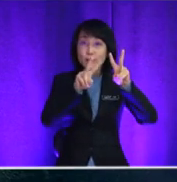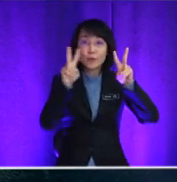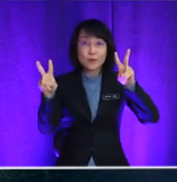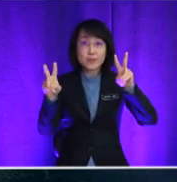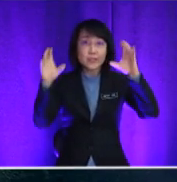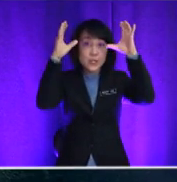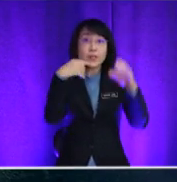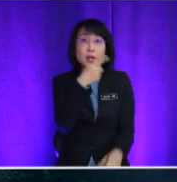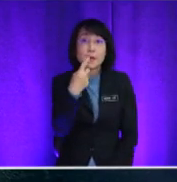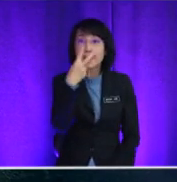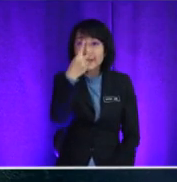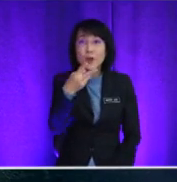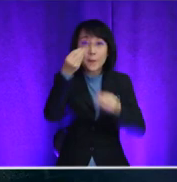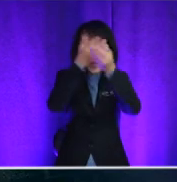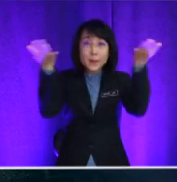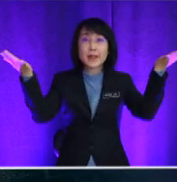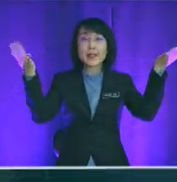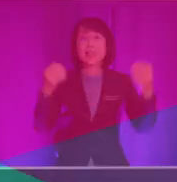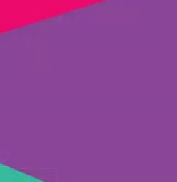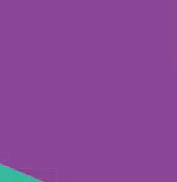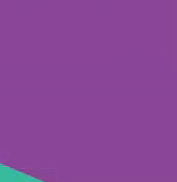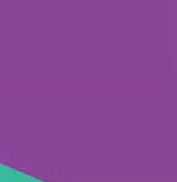kita saksikan profil beliau